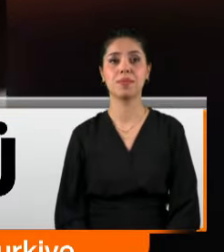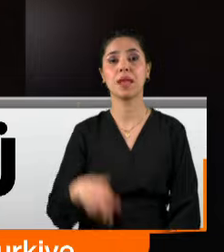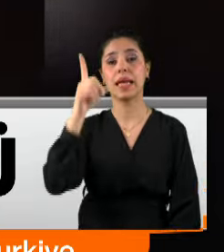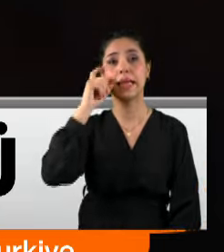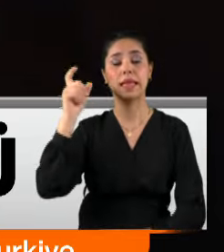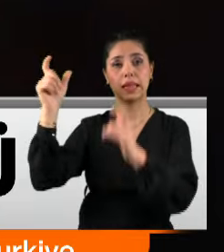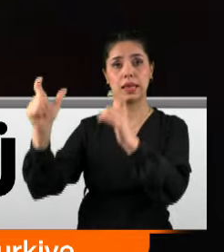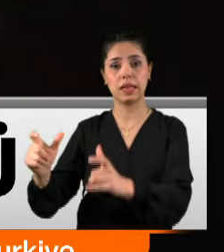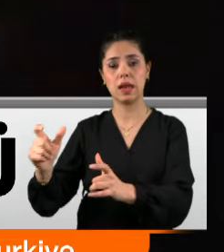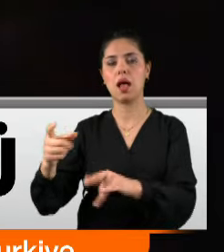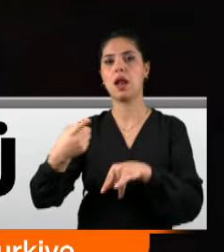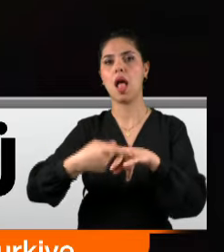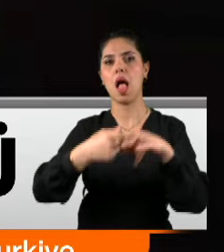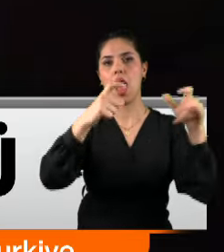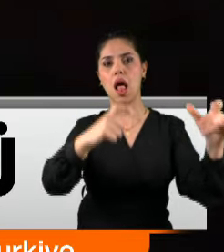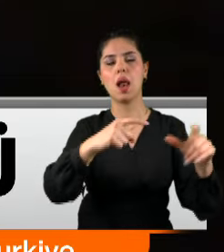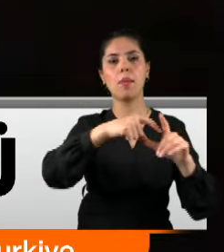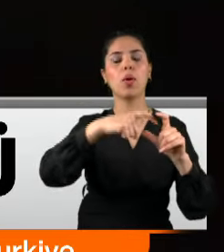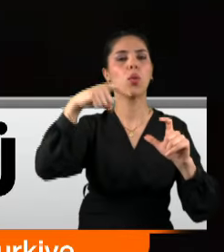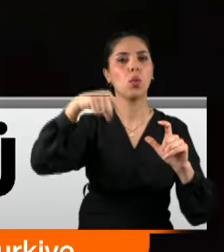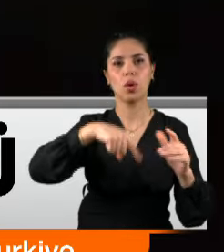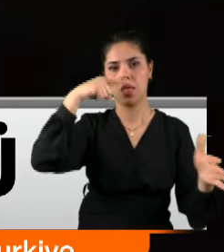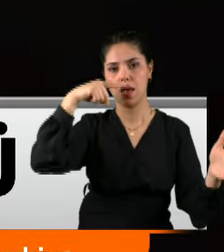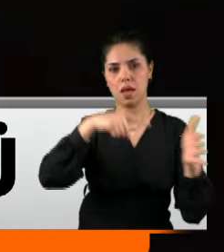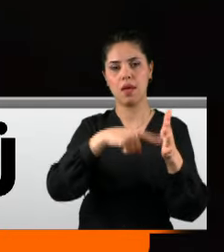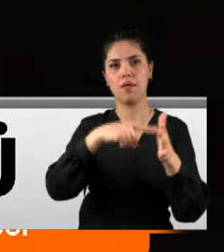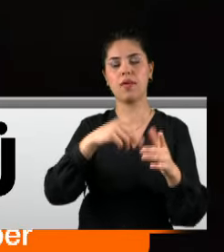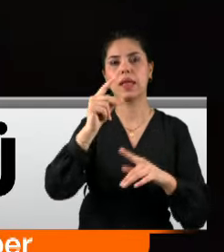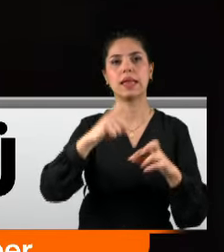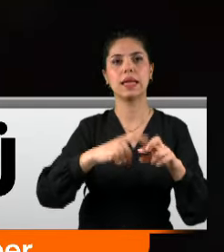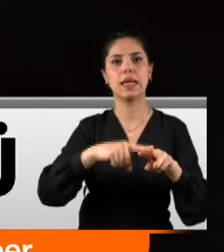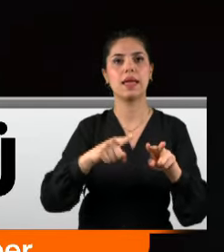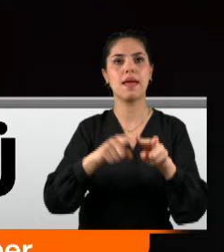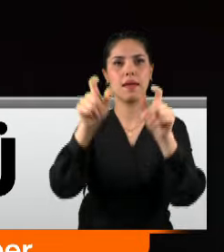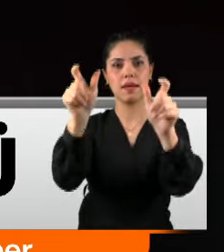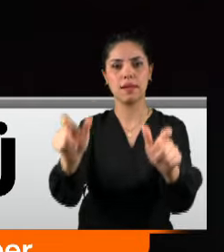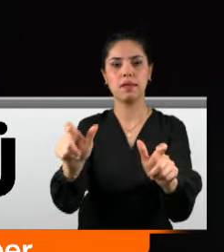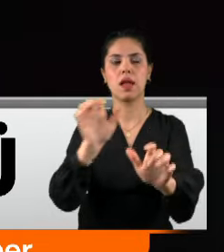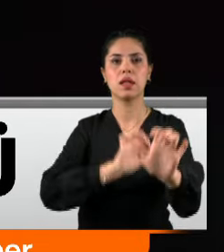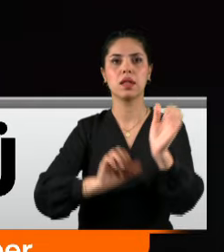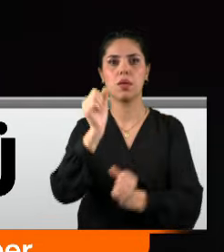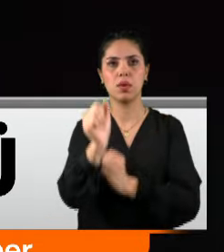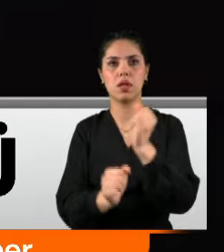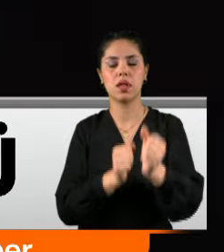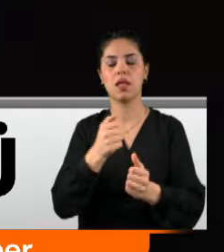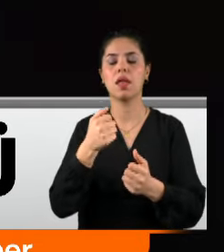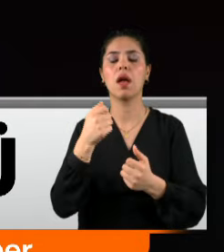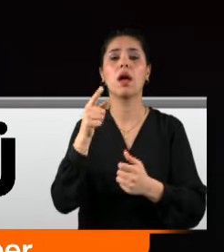İsrail bu kez de Halep'in güneyini hedef aldı. İran devrim muhafızlarının kullandığı savunma sanayi fabrikasını